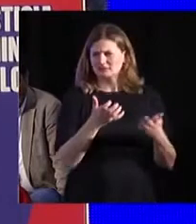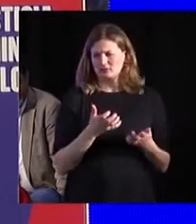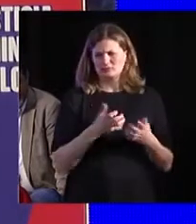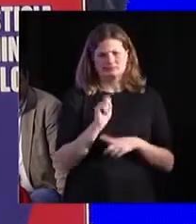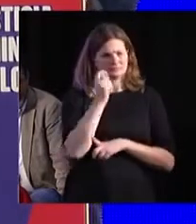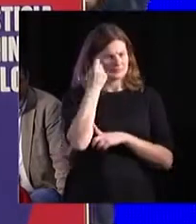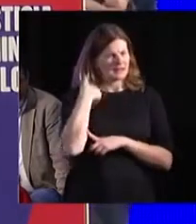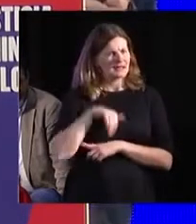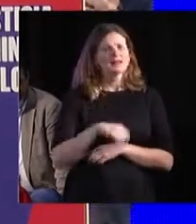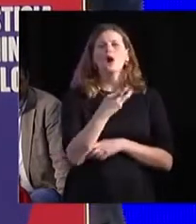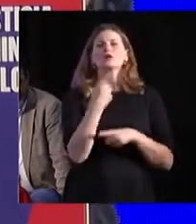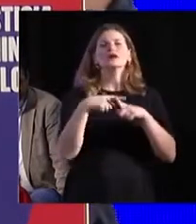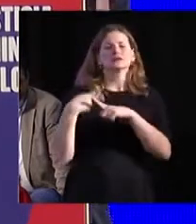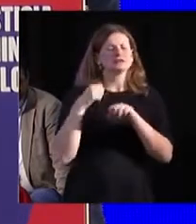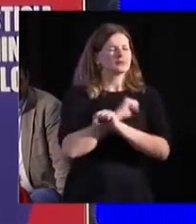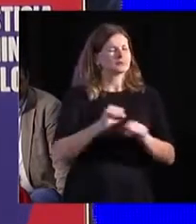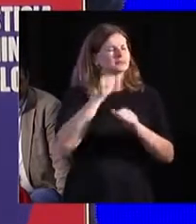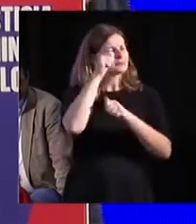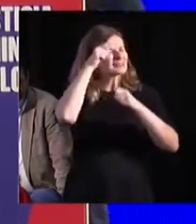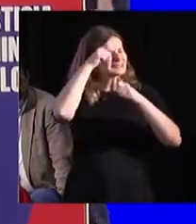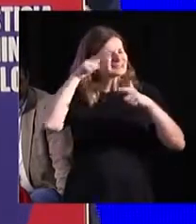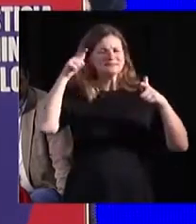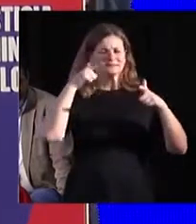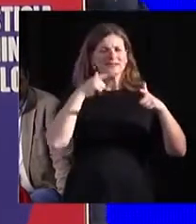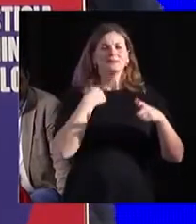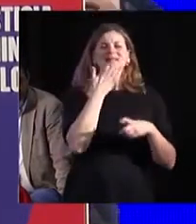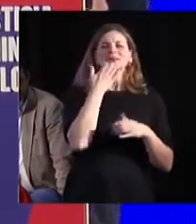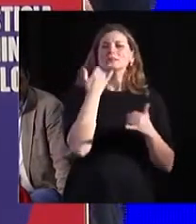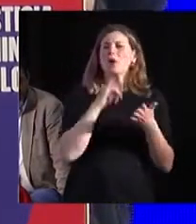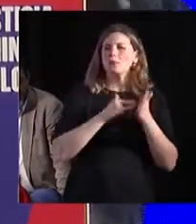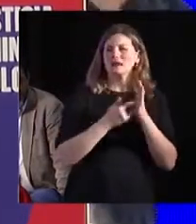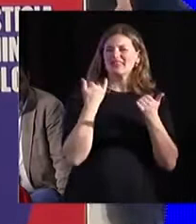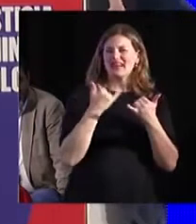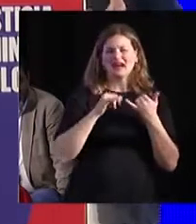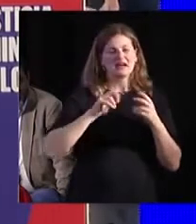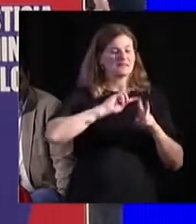que semblaven inimaginables, un pla de rescat social, un pla de rescat